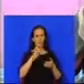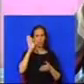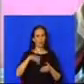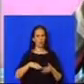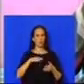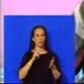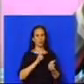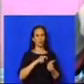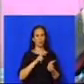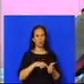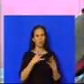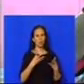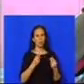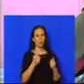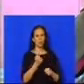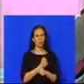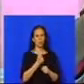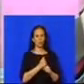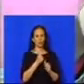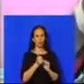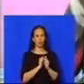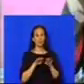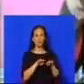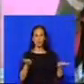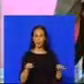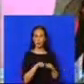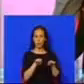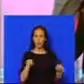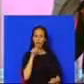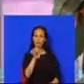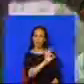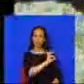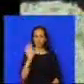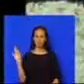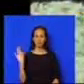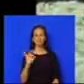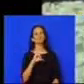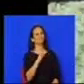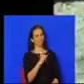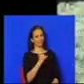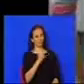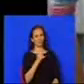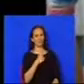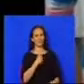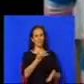פיזית ככה קדחתנית, וזה לשחות? את שחיינית מצטיינת? כן, קיבלתי